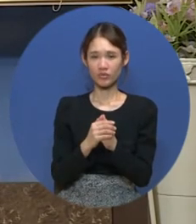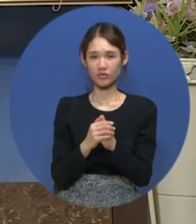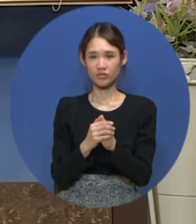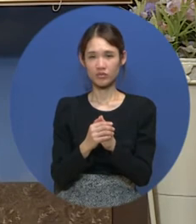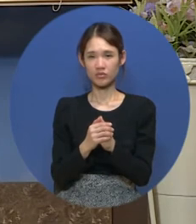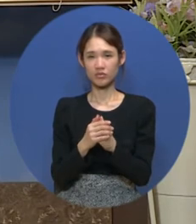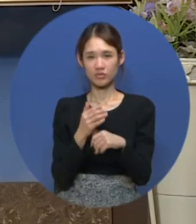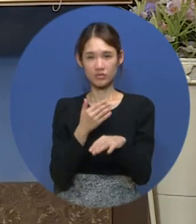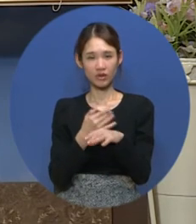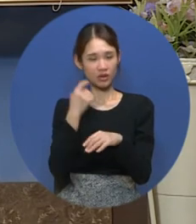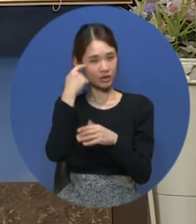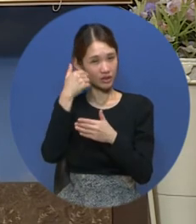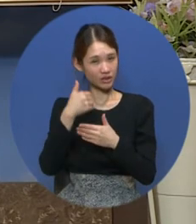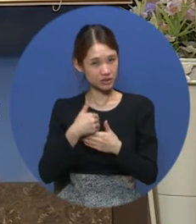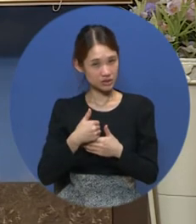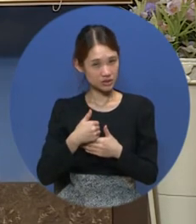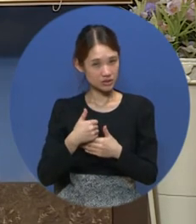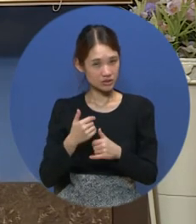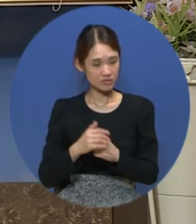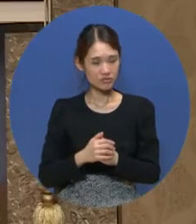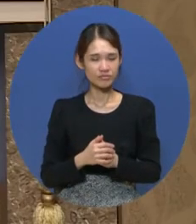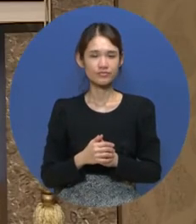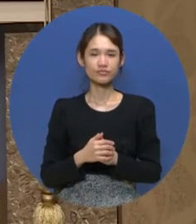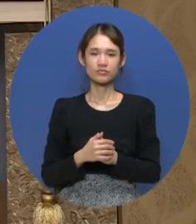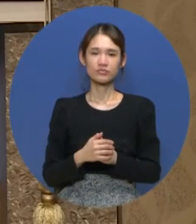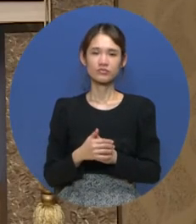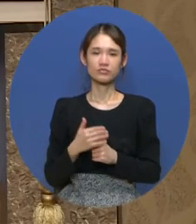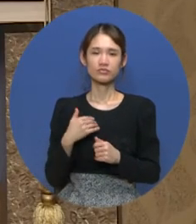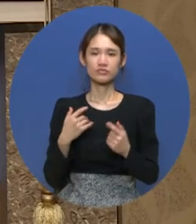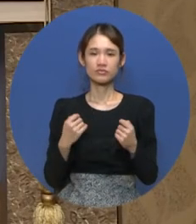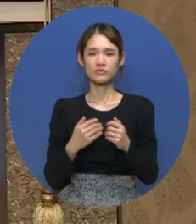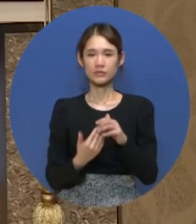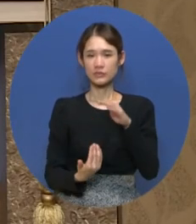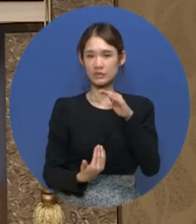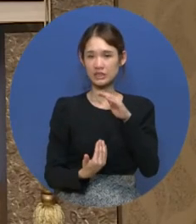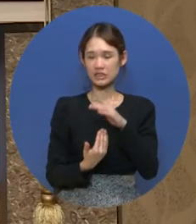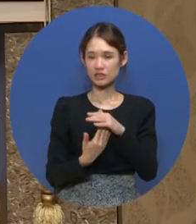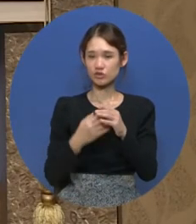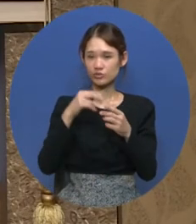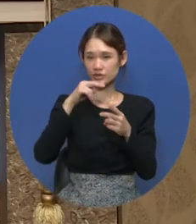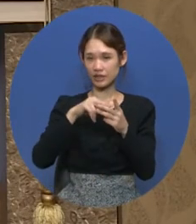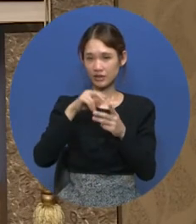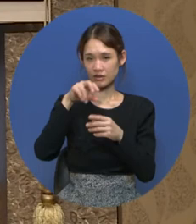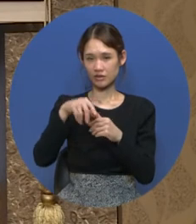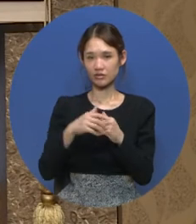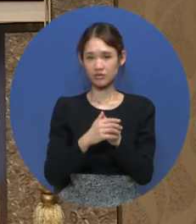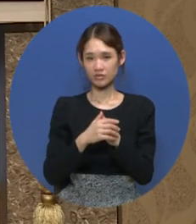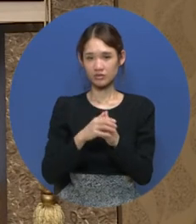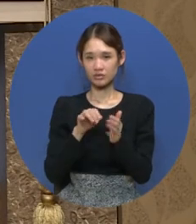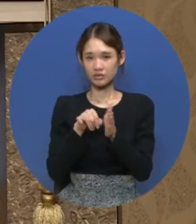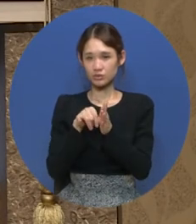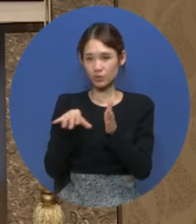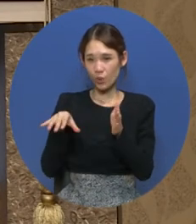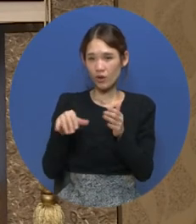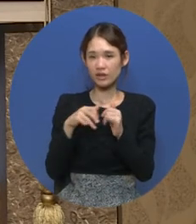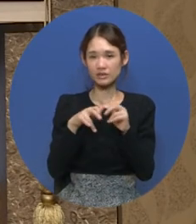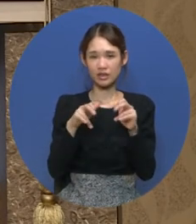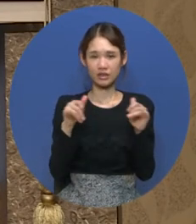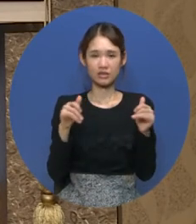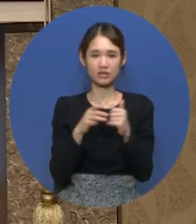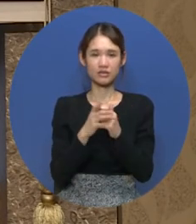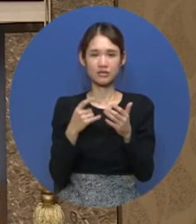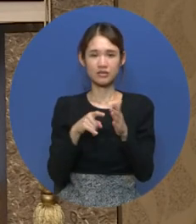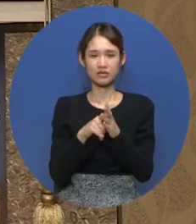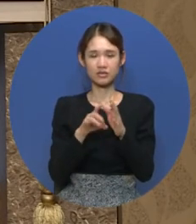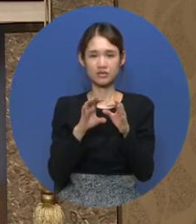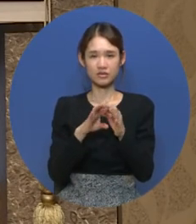그 다른분들의 의견이 라든지 그래서 저희가 그 이룬 센터에서 4 요런 소외 장애인들 얘네